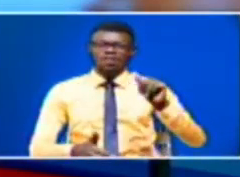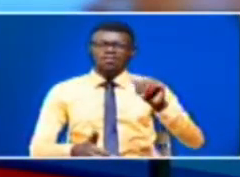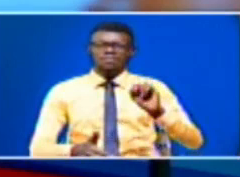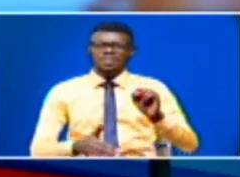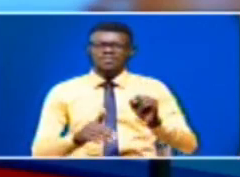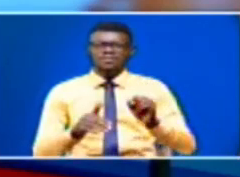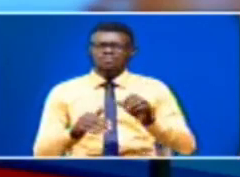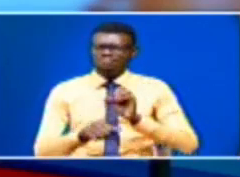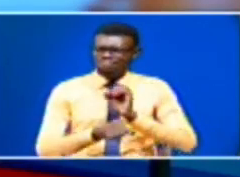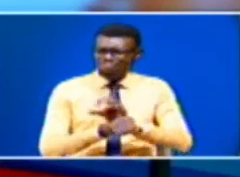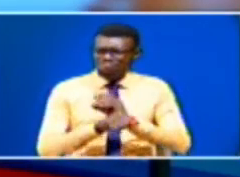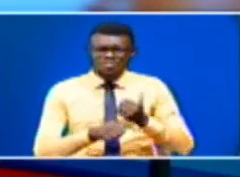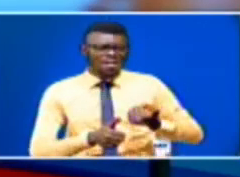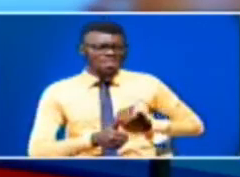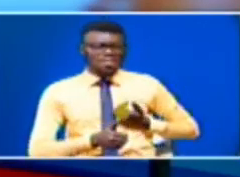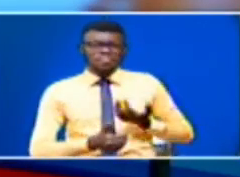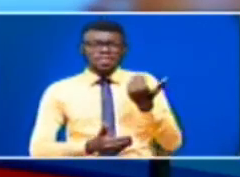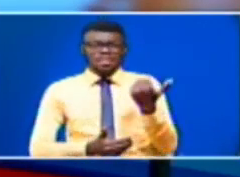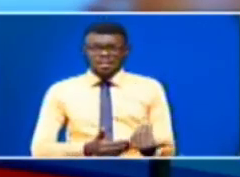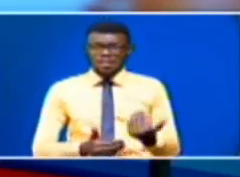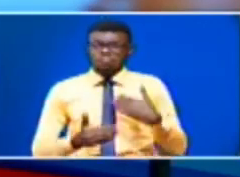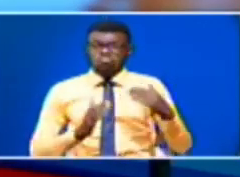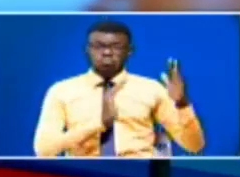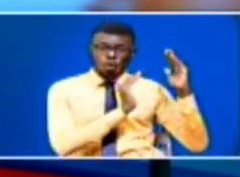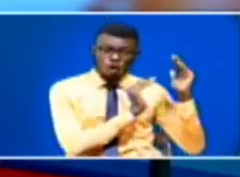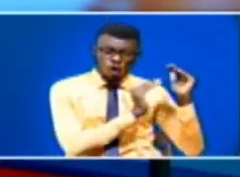taarifa kuhusu msanii huyu mdogo huyo. Na tumai kwamba bidii yake haitaambulia patupu.